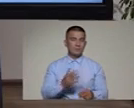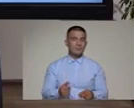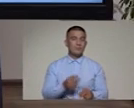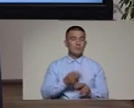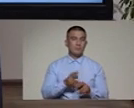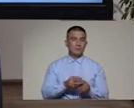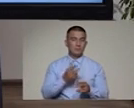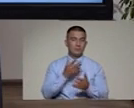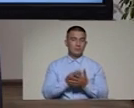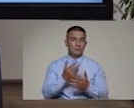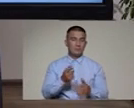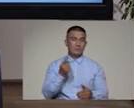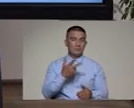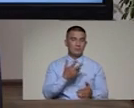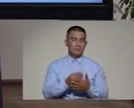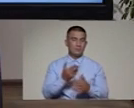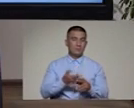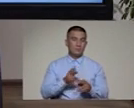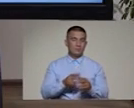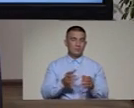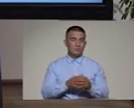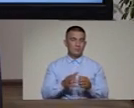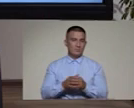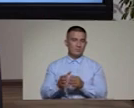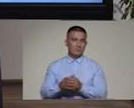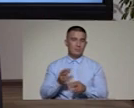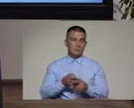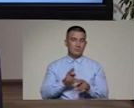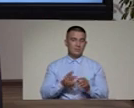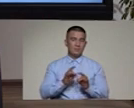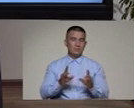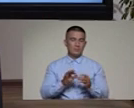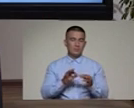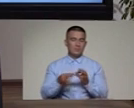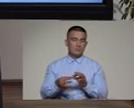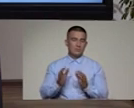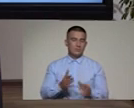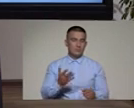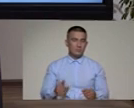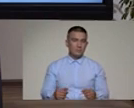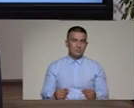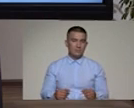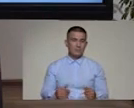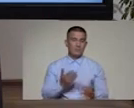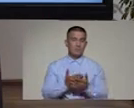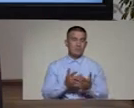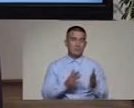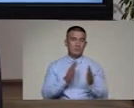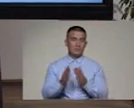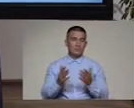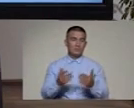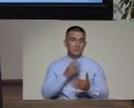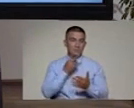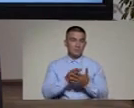shu 3-ta guruh asosida bugun sizlarga batafsil ma'lumot berib o'taman. Keling,